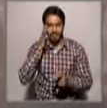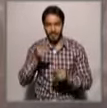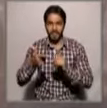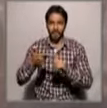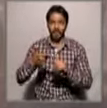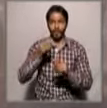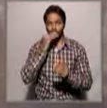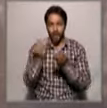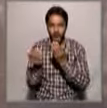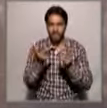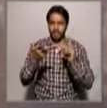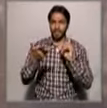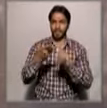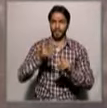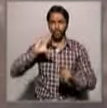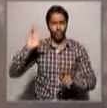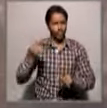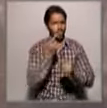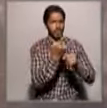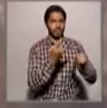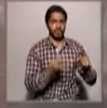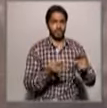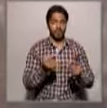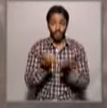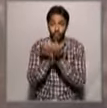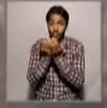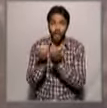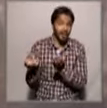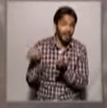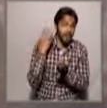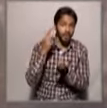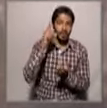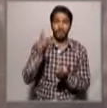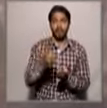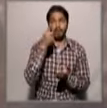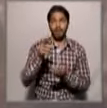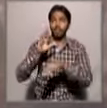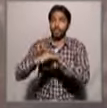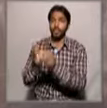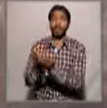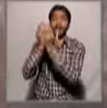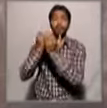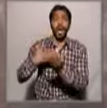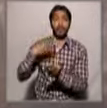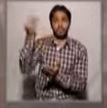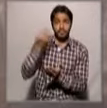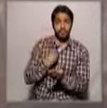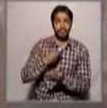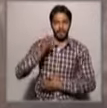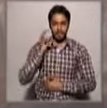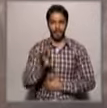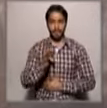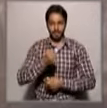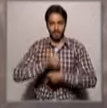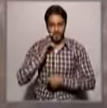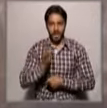فينسى مثل هذا. والقلوب بين أصبعين من أصابع الرحمن يقلبها كيف يشاء. فنقول الأخ الكريم الأخ الفاضل لابد إذا وجدت